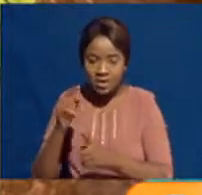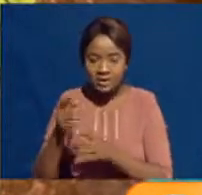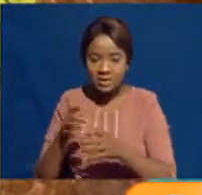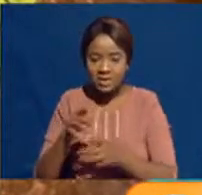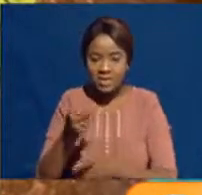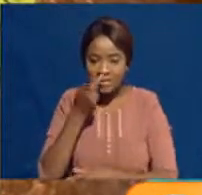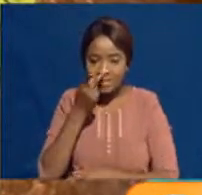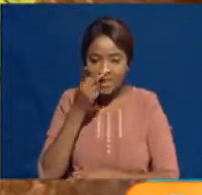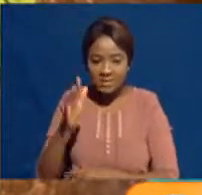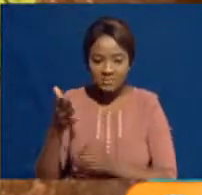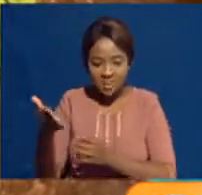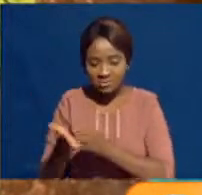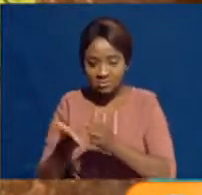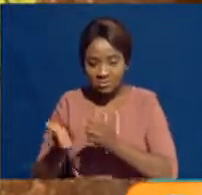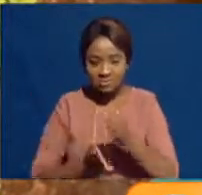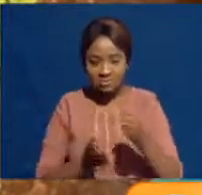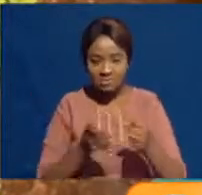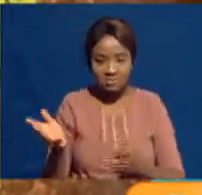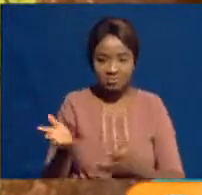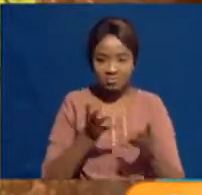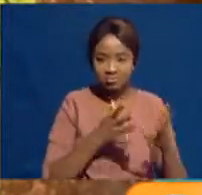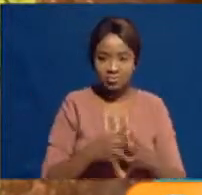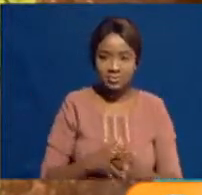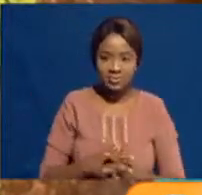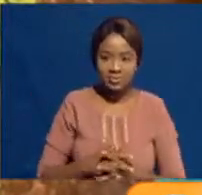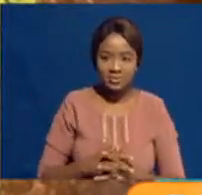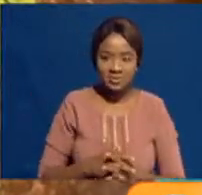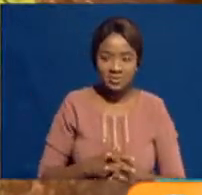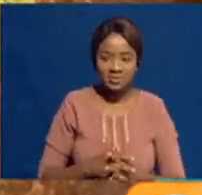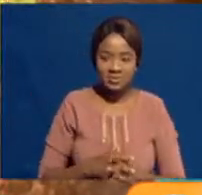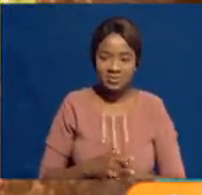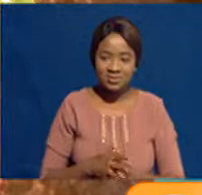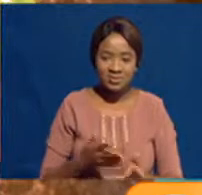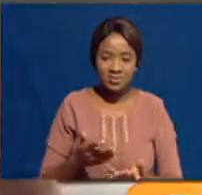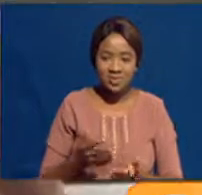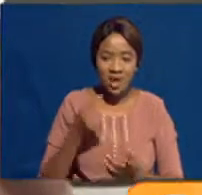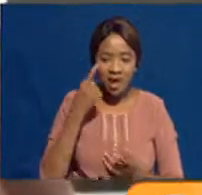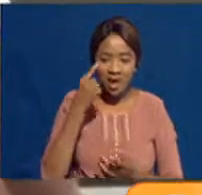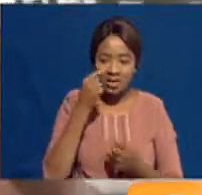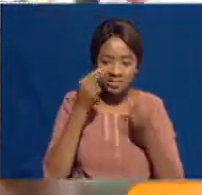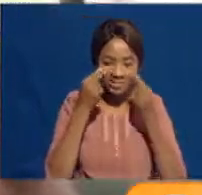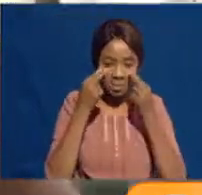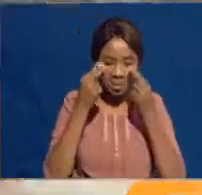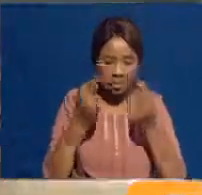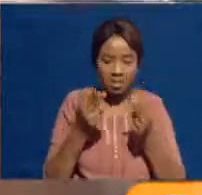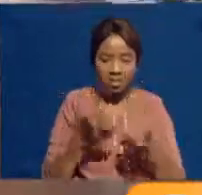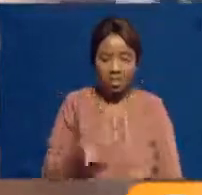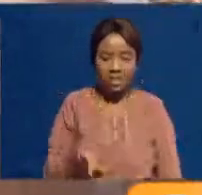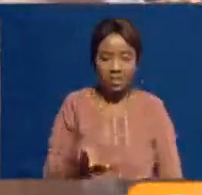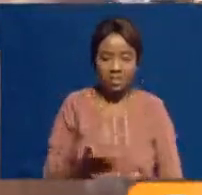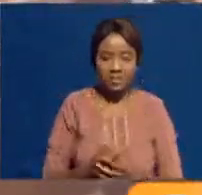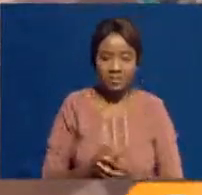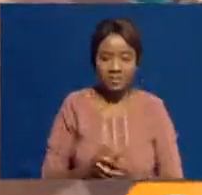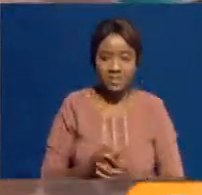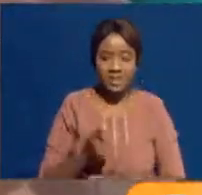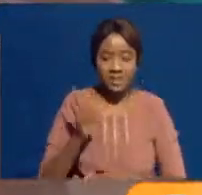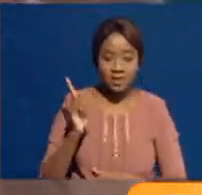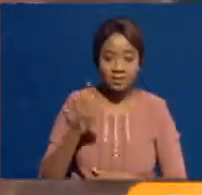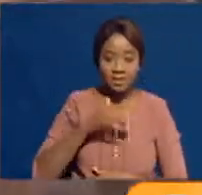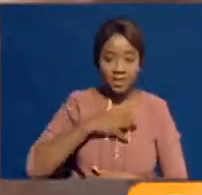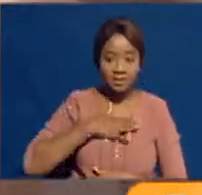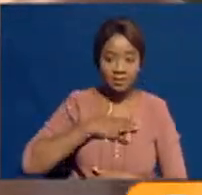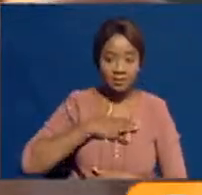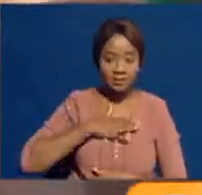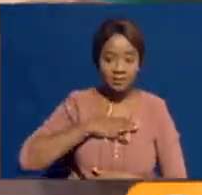cut and taken. Brutality of the eyes, so eyes are gouged out. Katika kaunti jirani ya Samburu,